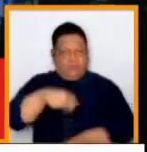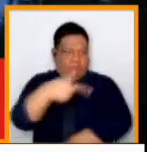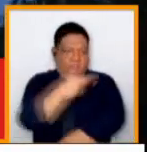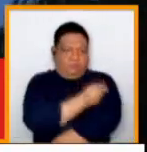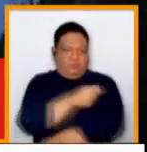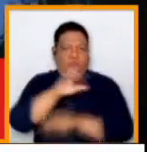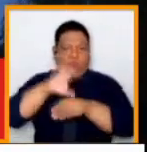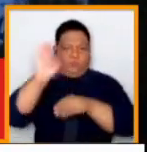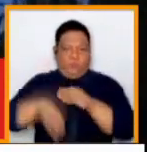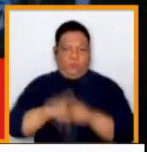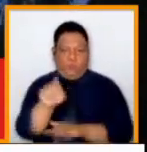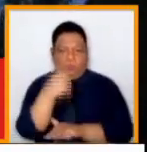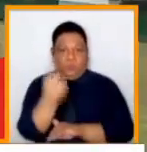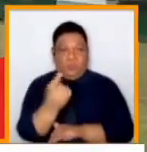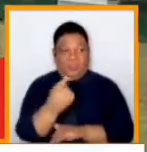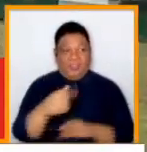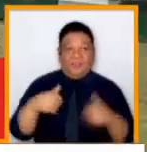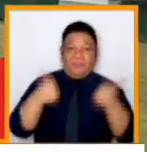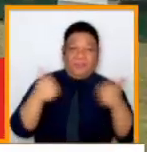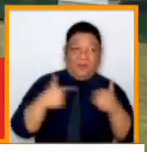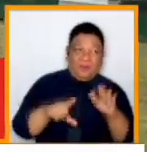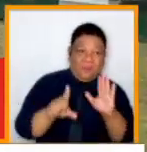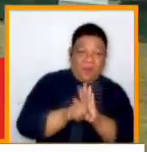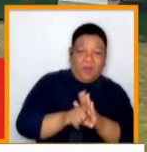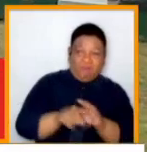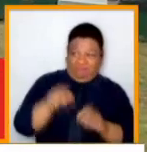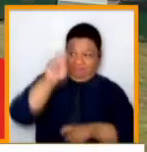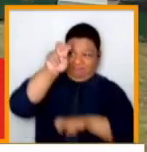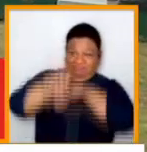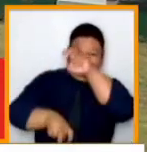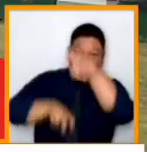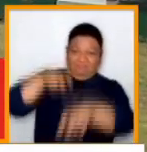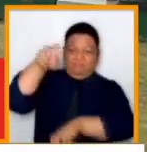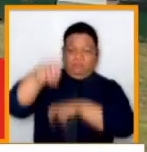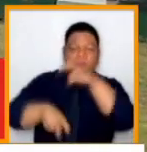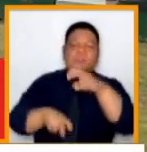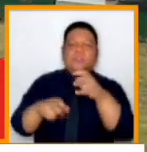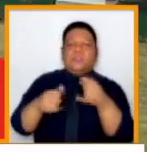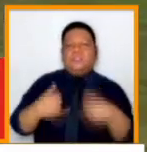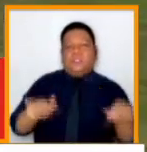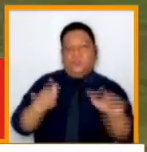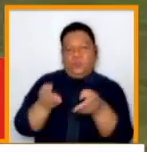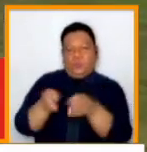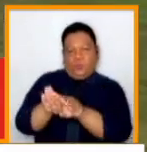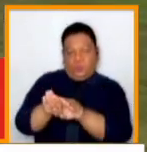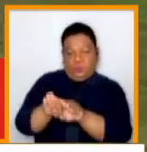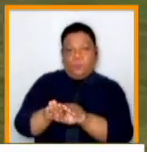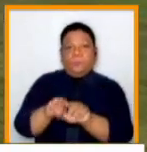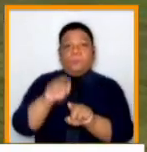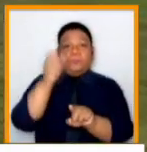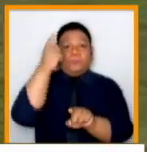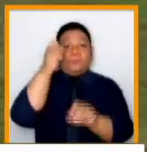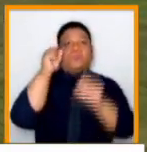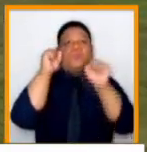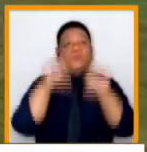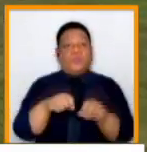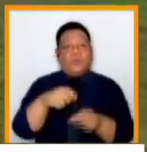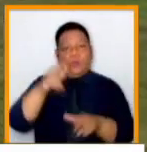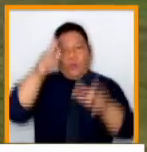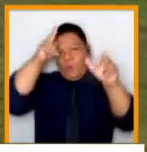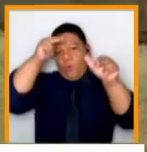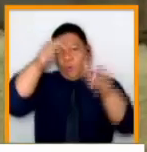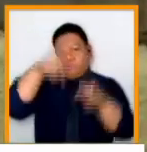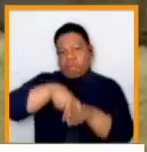bata, yung Ferris wheel dito sa loob ng Picnic Grove hindi pa rin operational. Pero pwede nang mag-horseback riding dito sa halagang